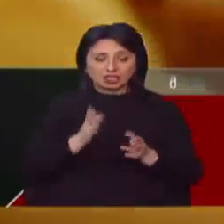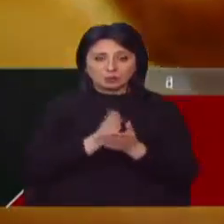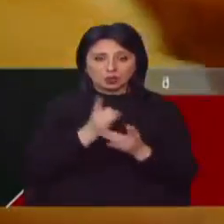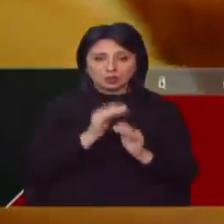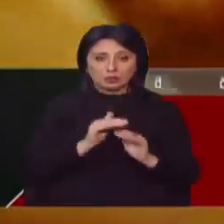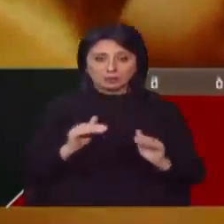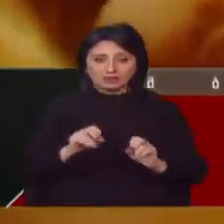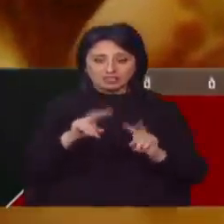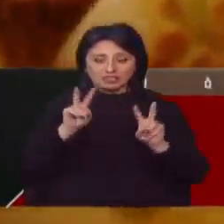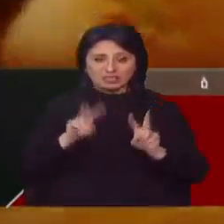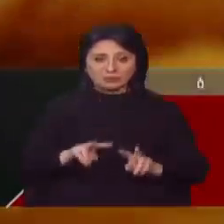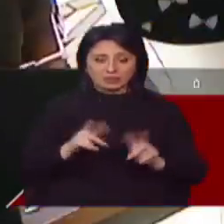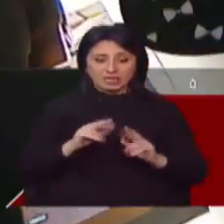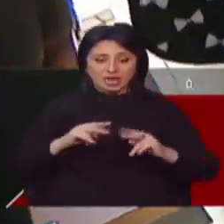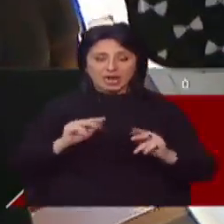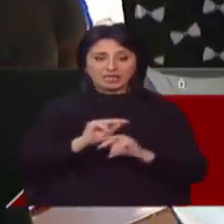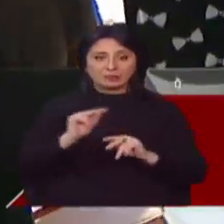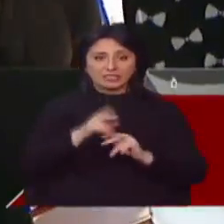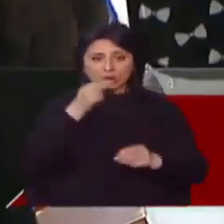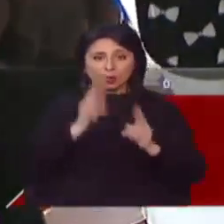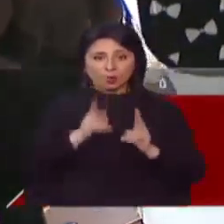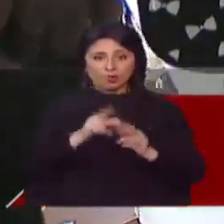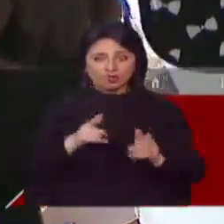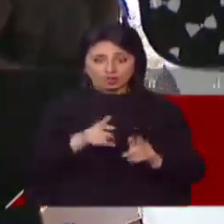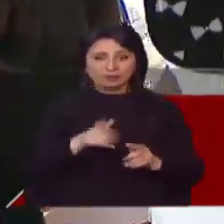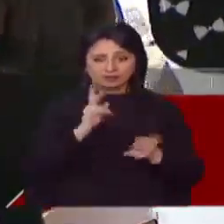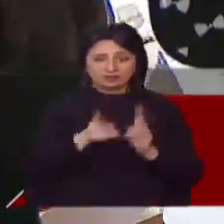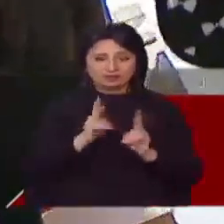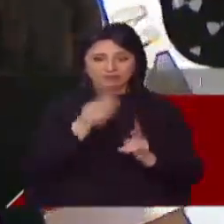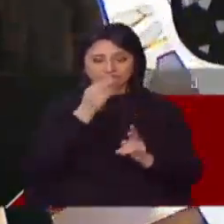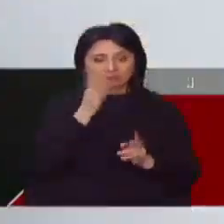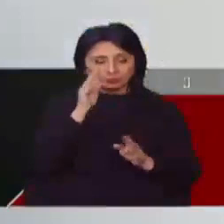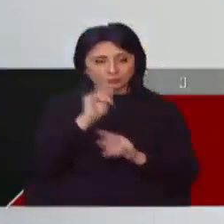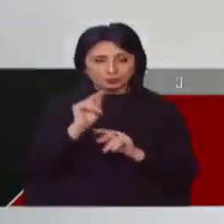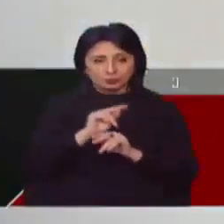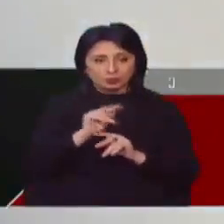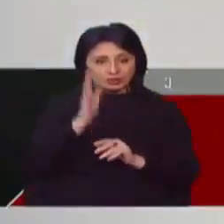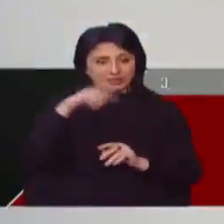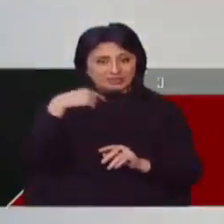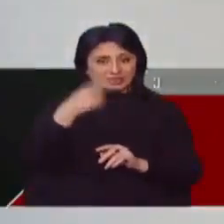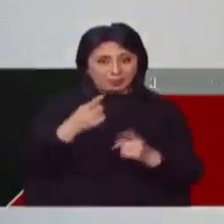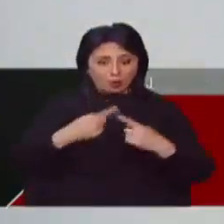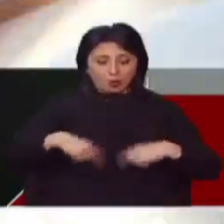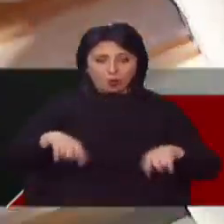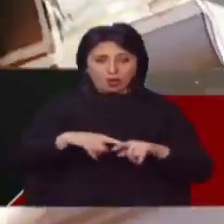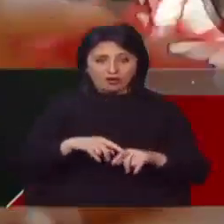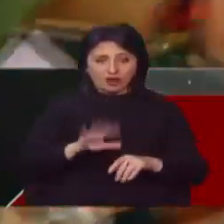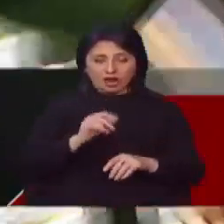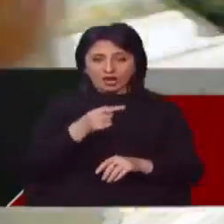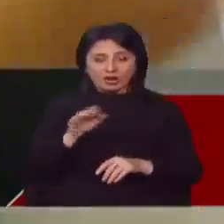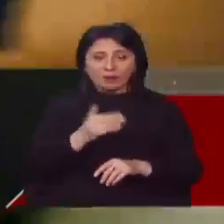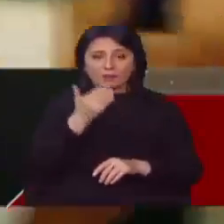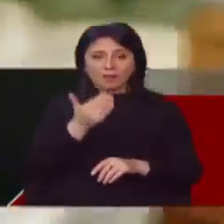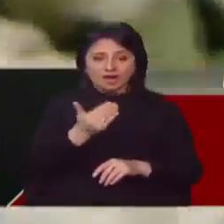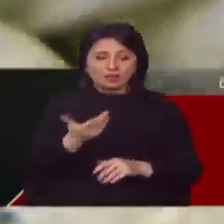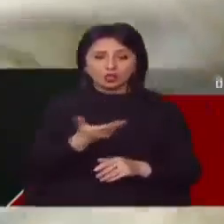mkhone bavshobis specialurat gadamzadebuli kulinarebis dakhmarebit moamzadeben sakveb produkteps. Samomavlot ki organizatsia ar gamoritskhobs